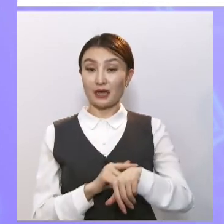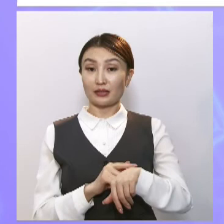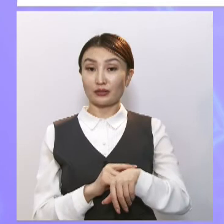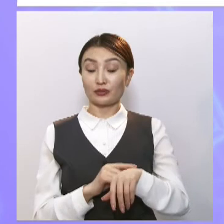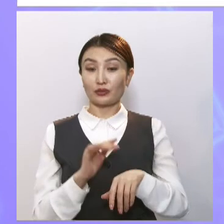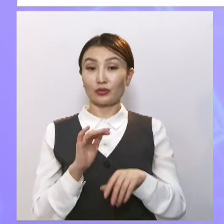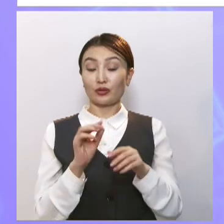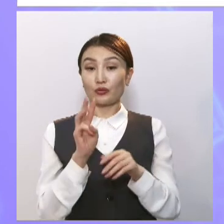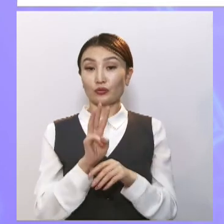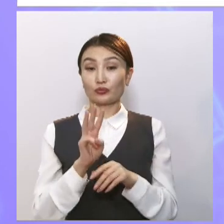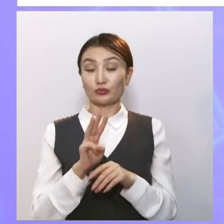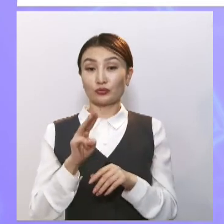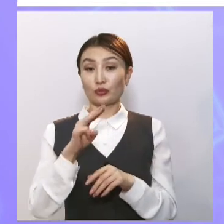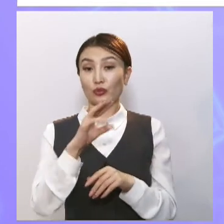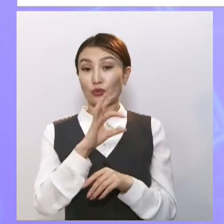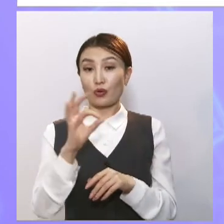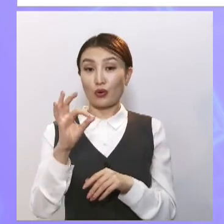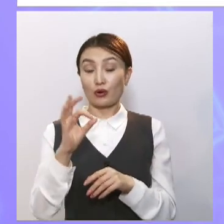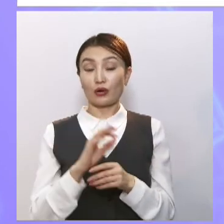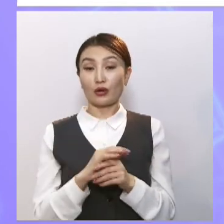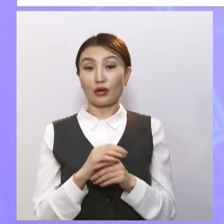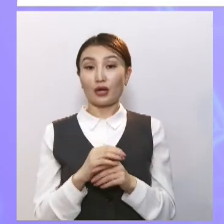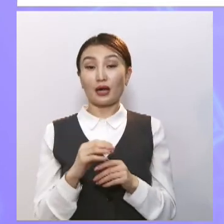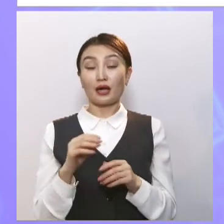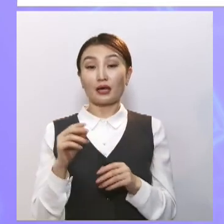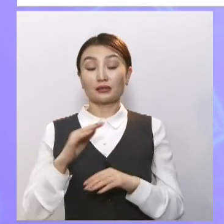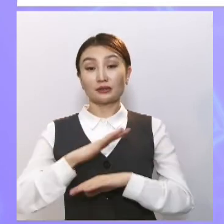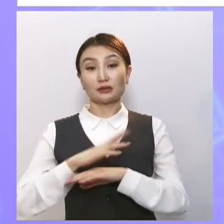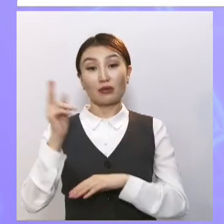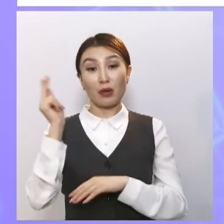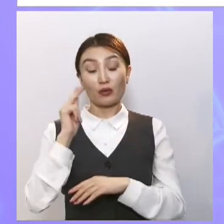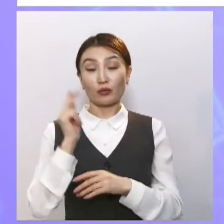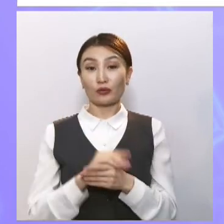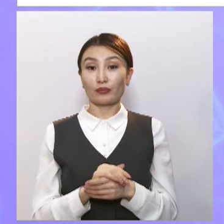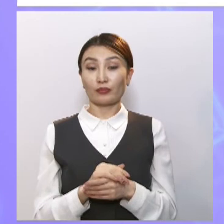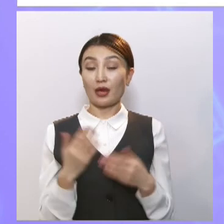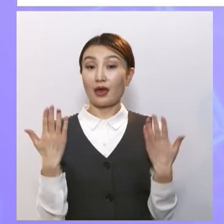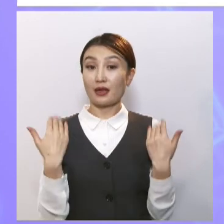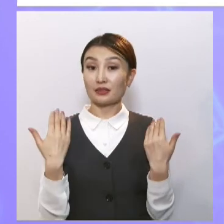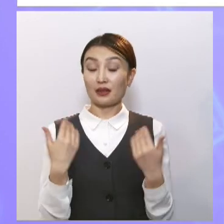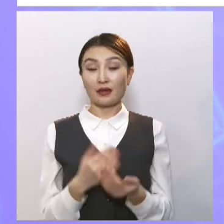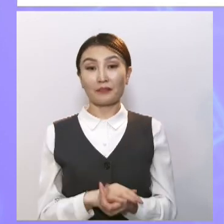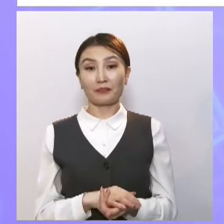Саат 3-ті сабақ оқуым. Ес алам.